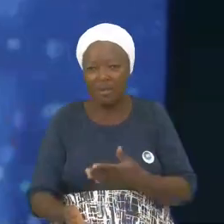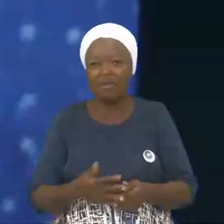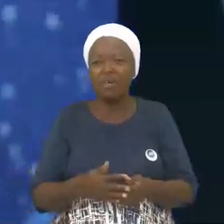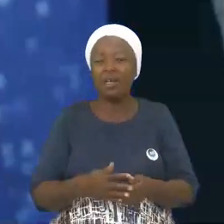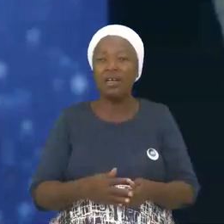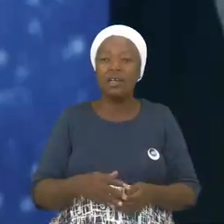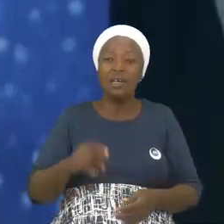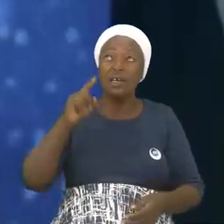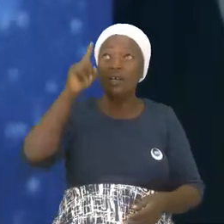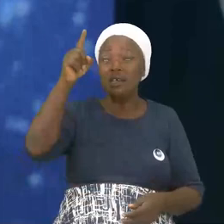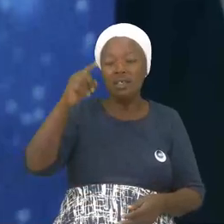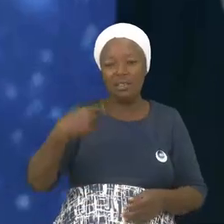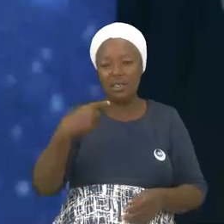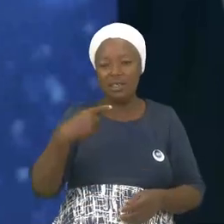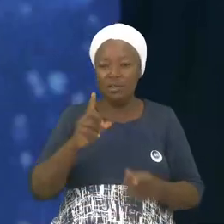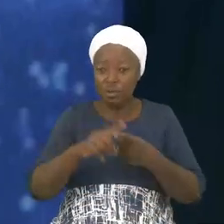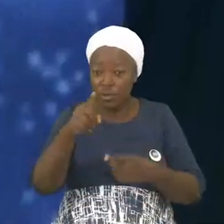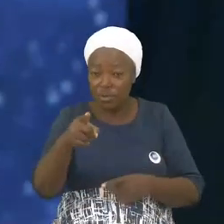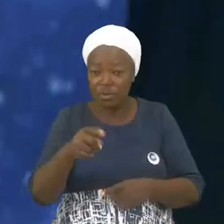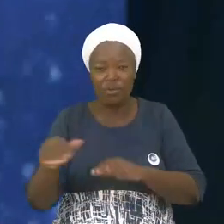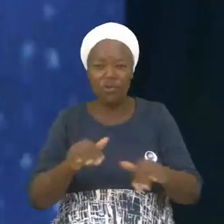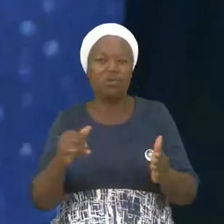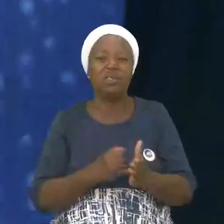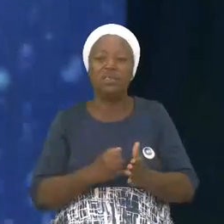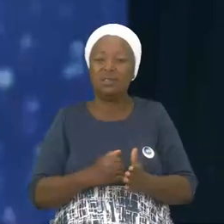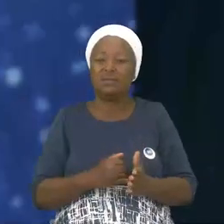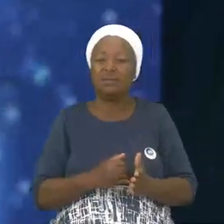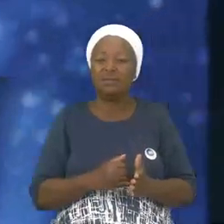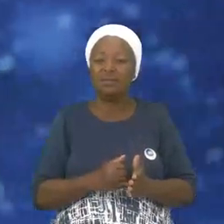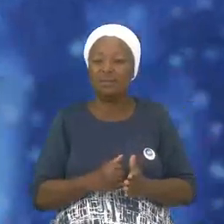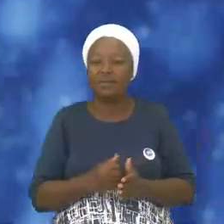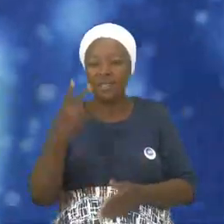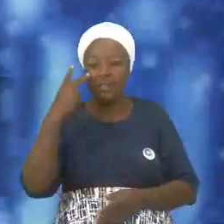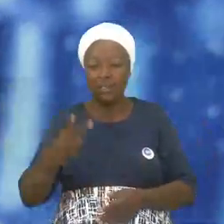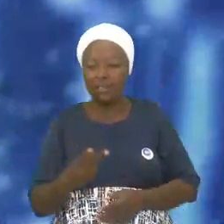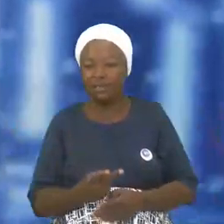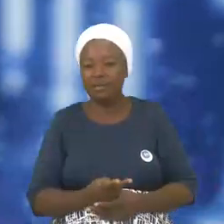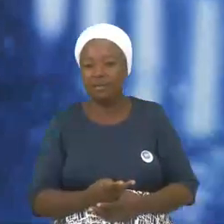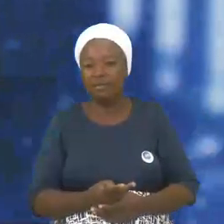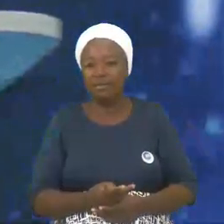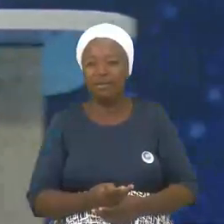est allé à Christ. Tout ce qui te dira, fais-le.